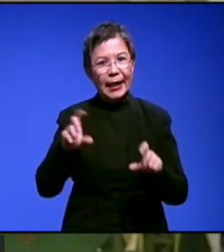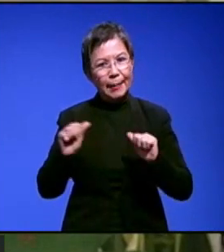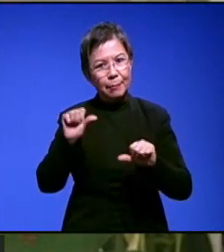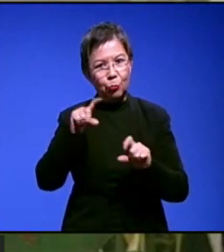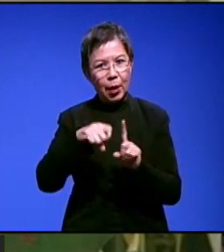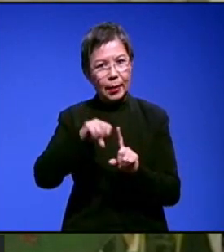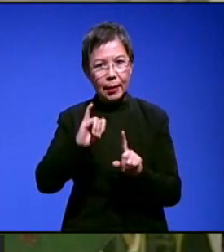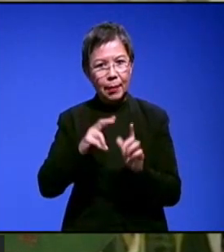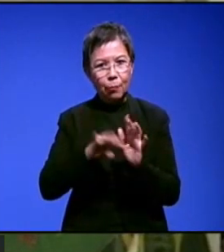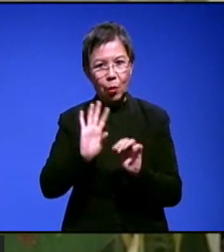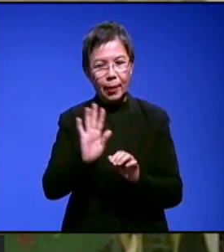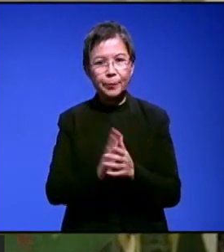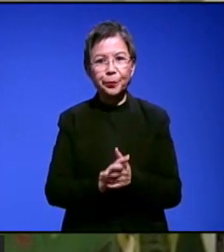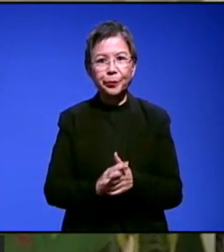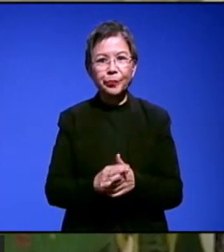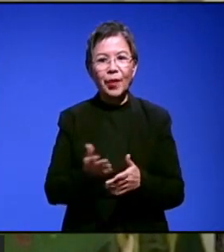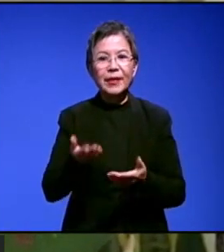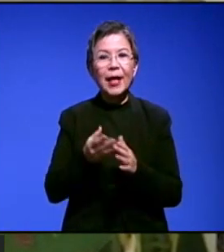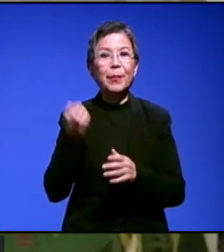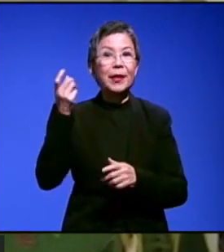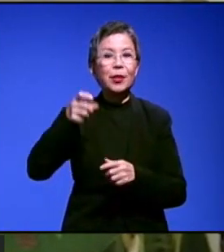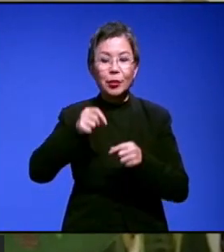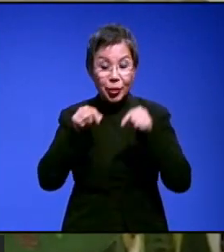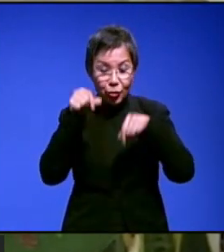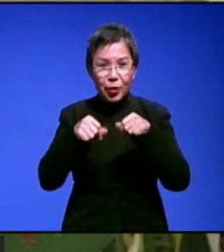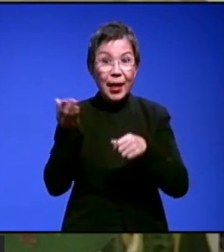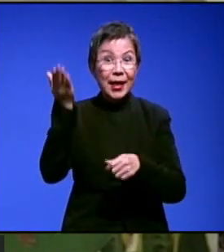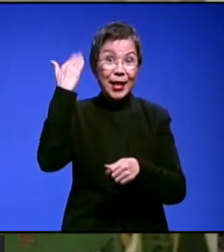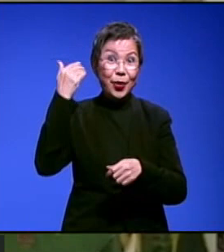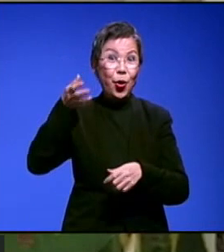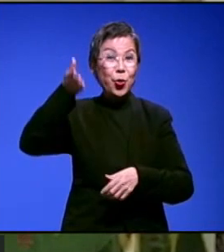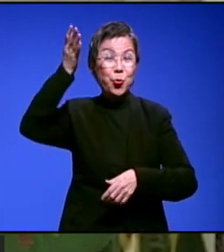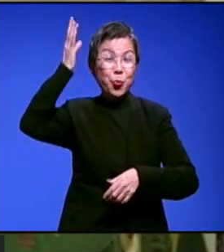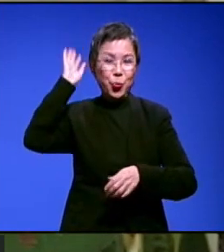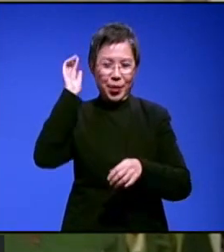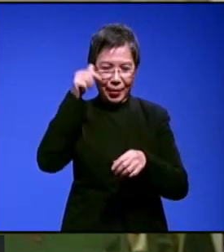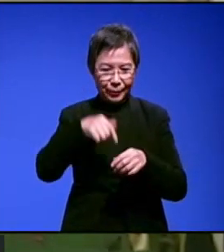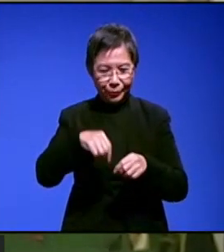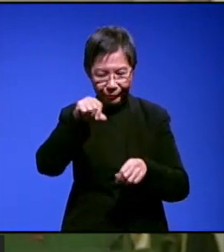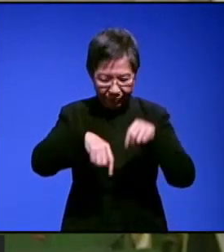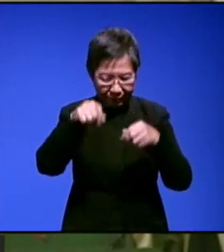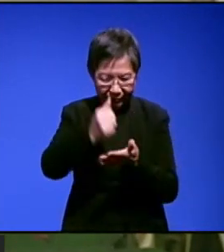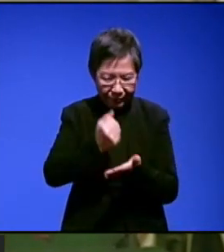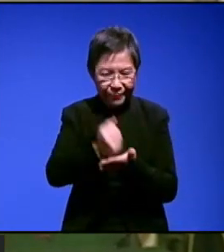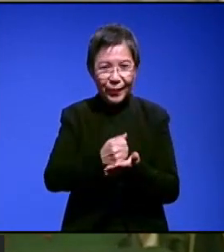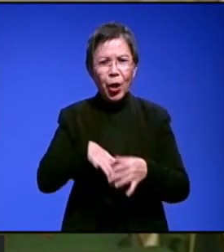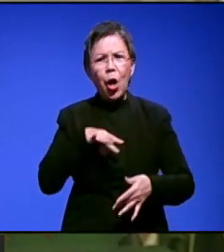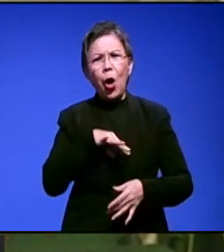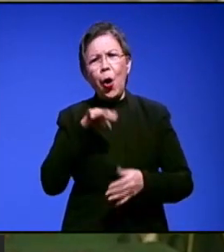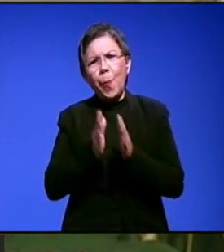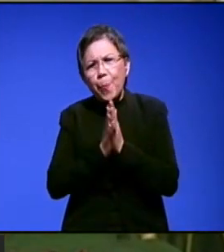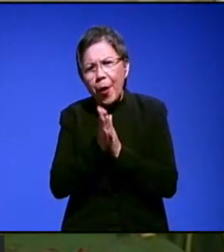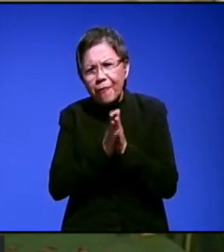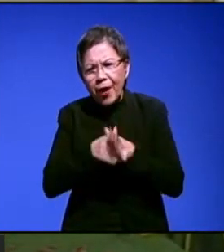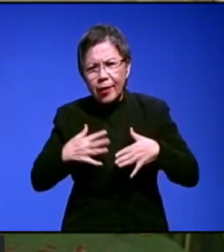dari salah satu profesor yang memang jahe-jahean itu, herbal itu, rimpang-rimpang memang bermanfaat untuk